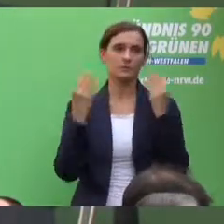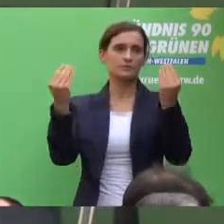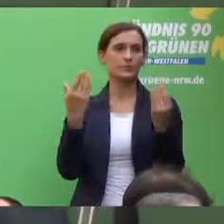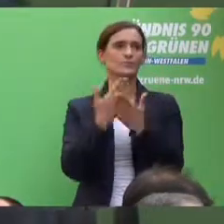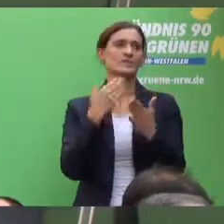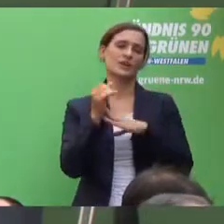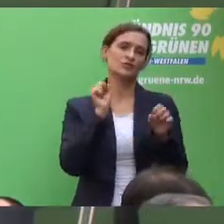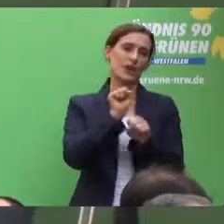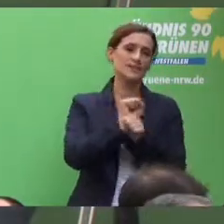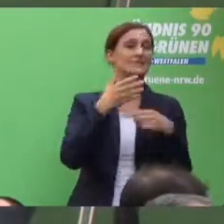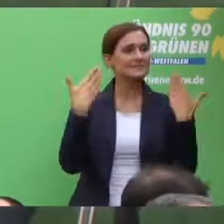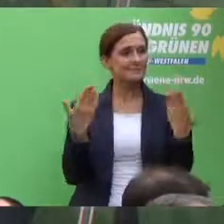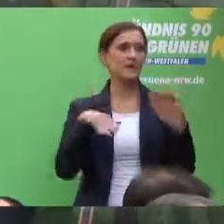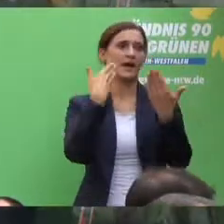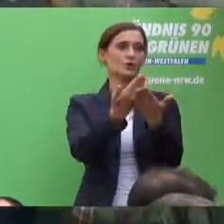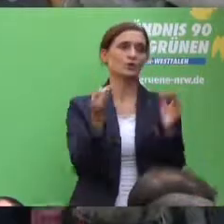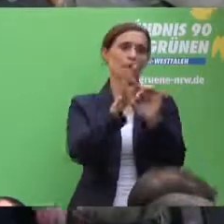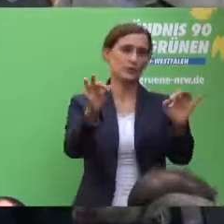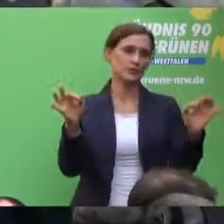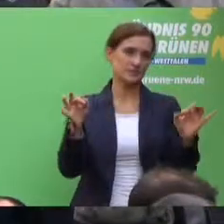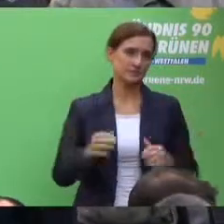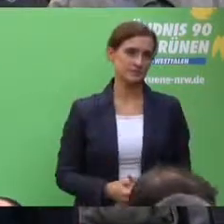ist unser Angebot an Sie.